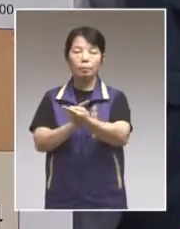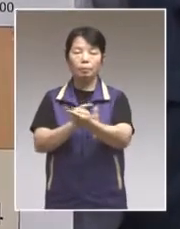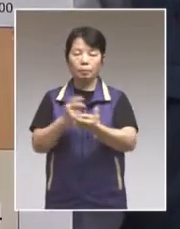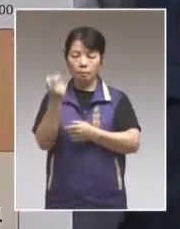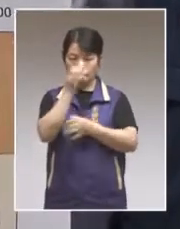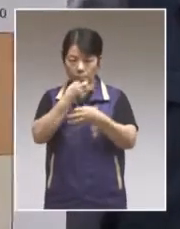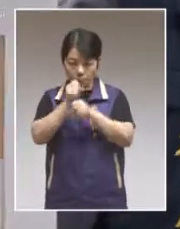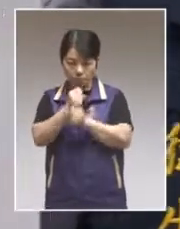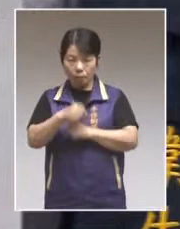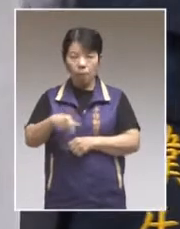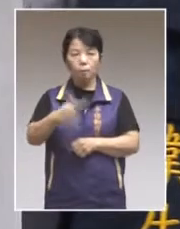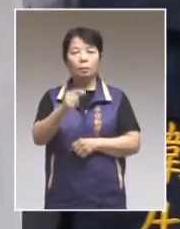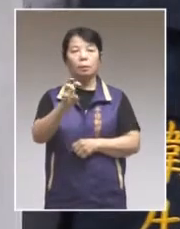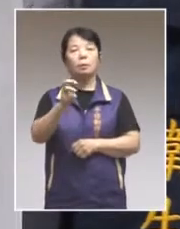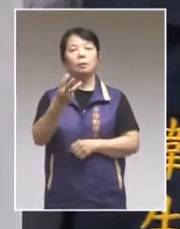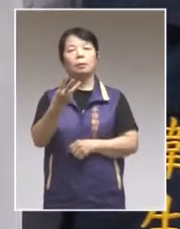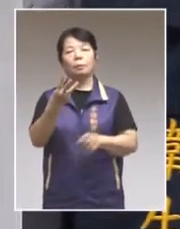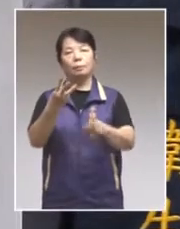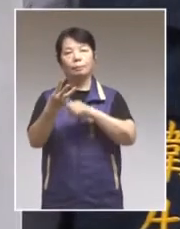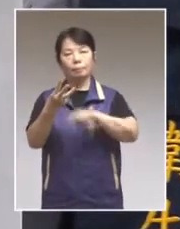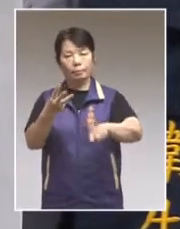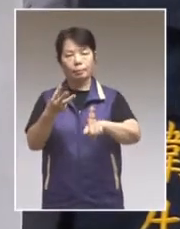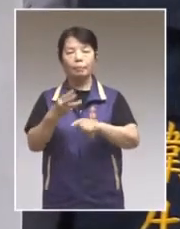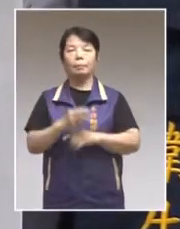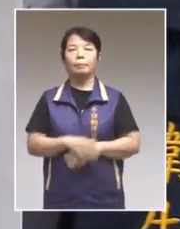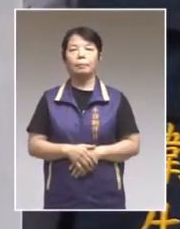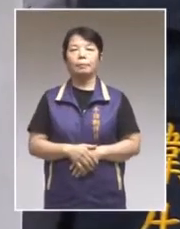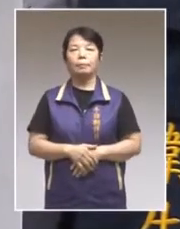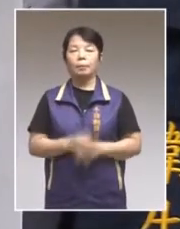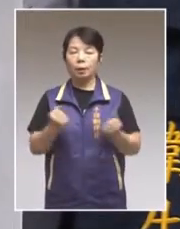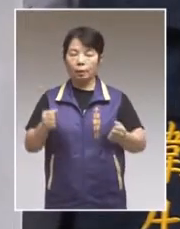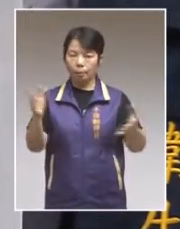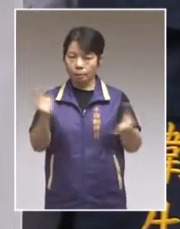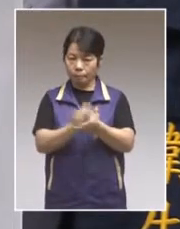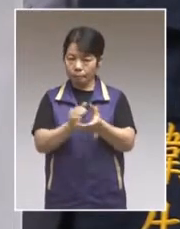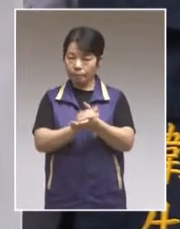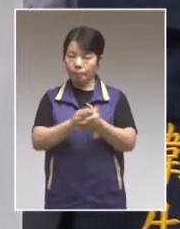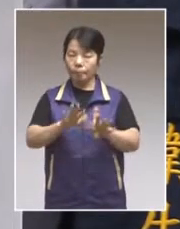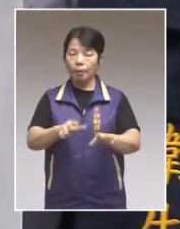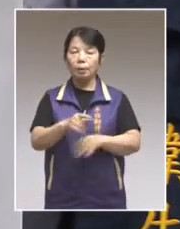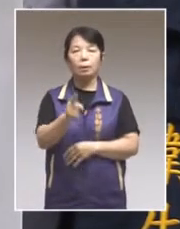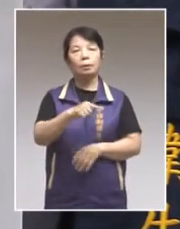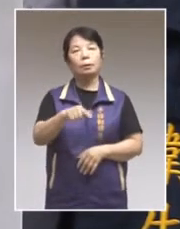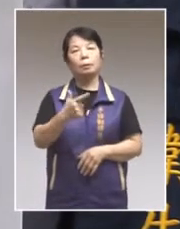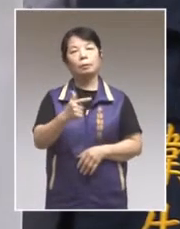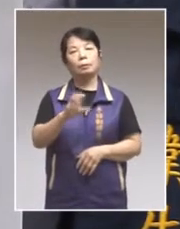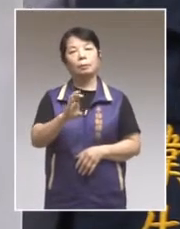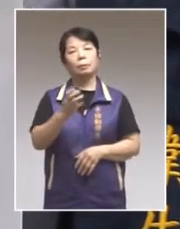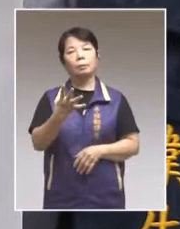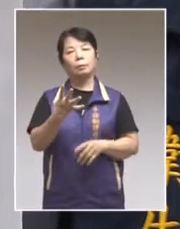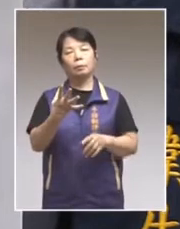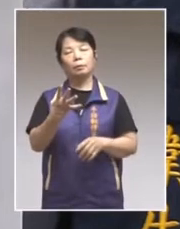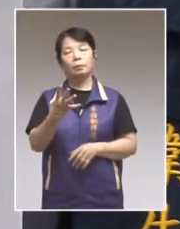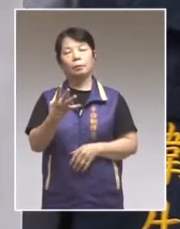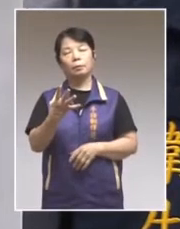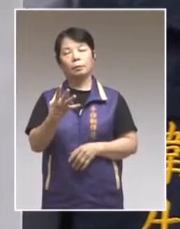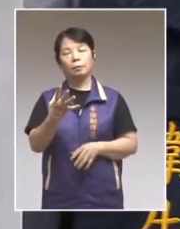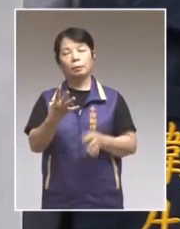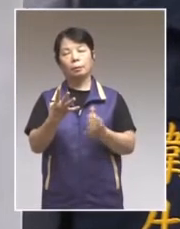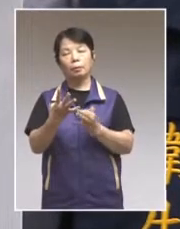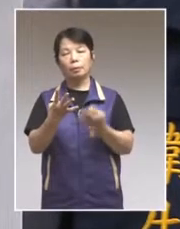验633例，那在这边合计大概占了1694例里面